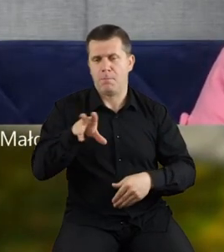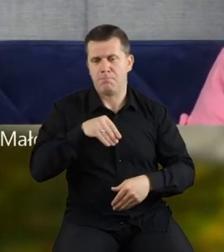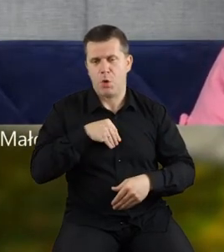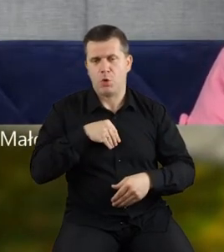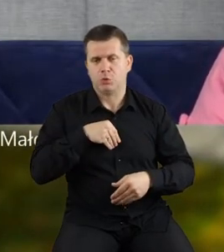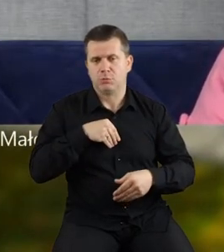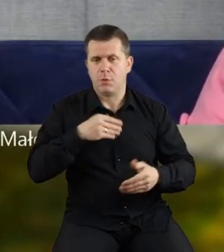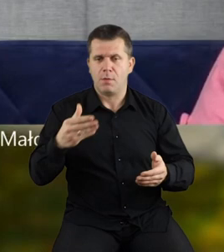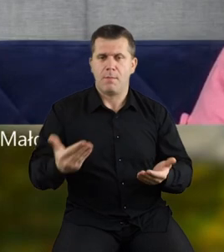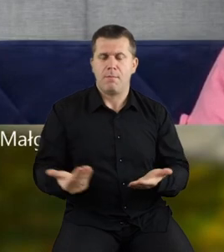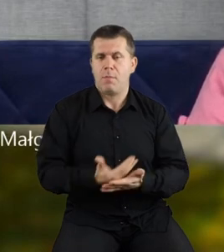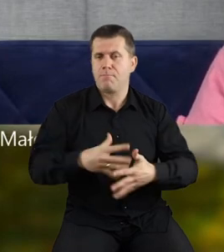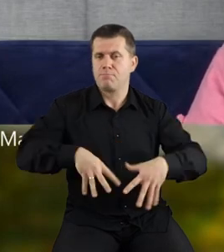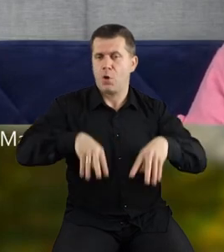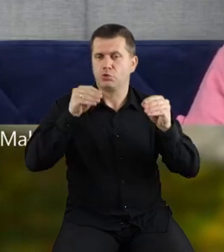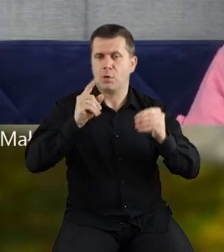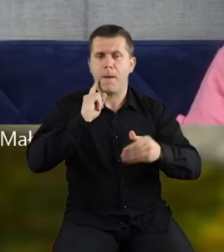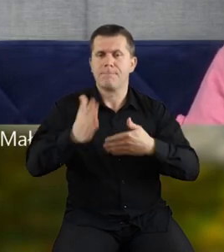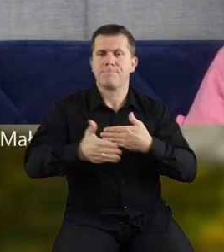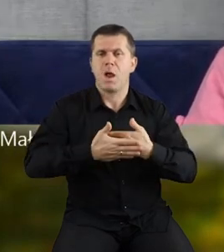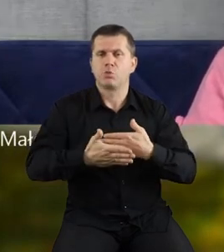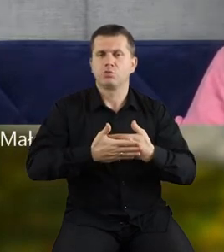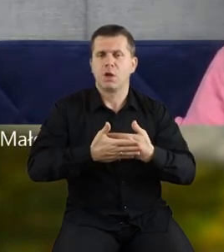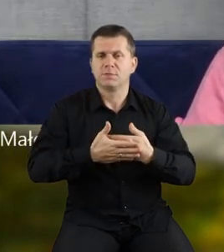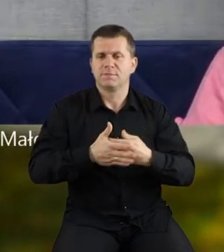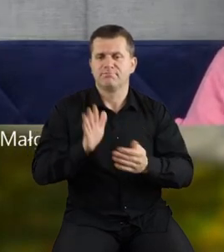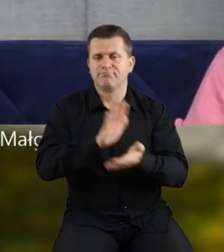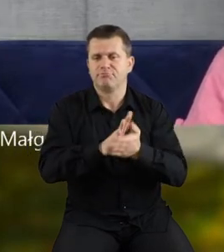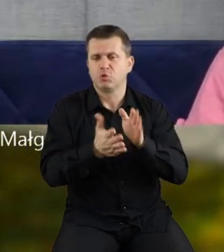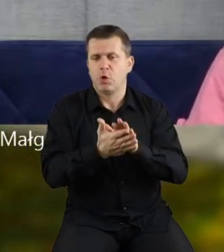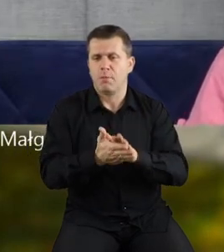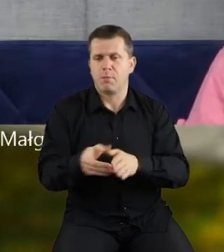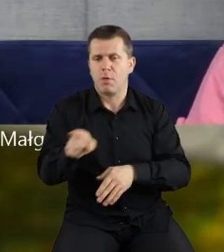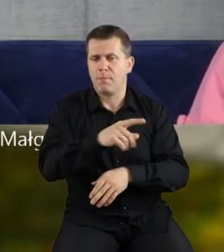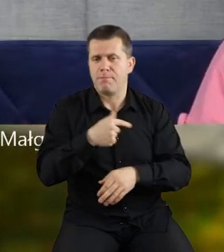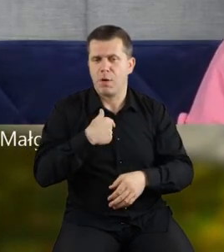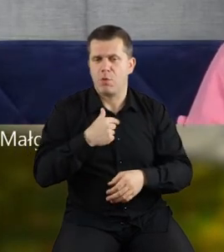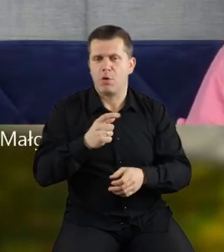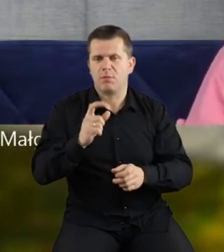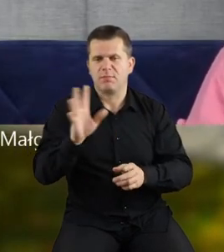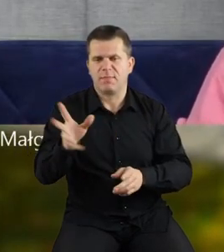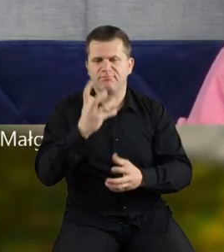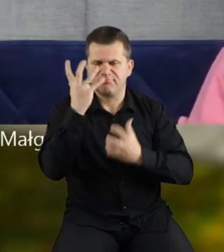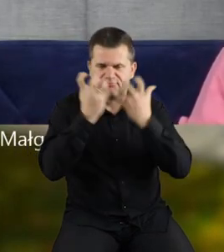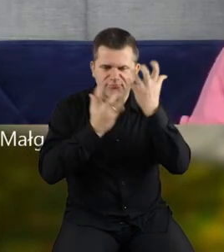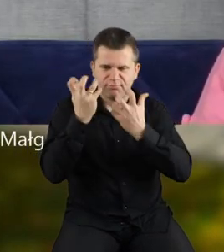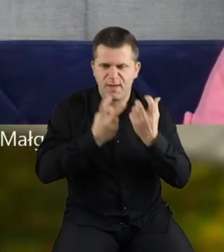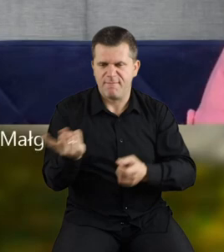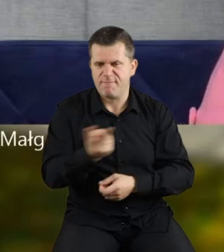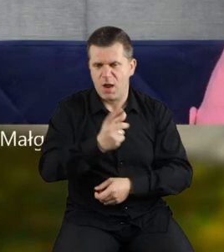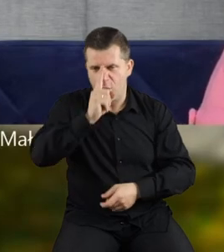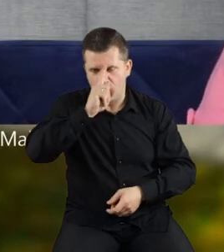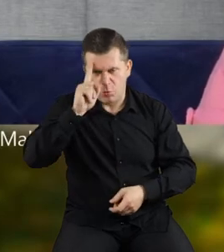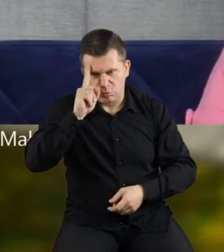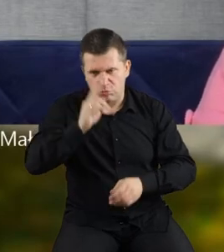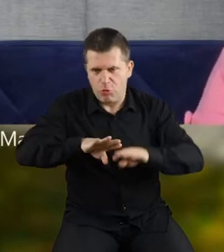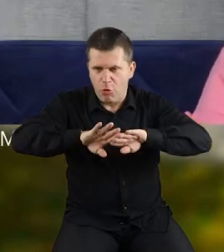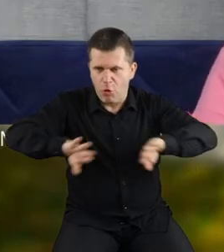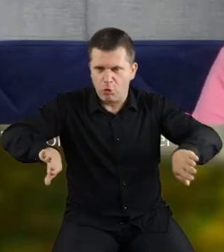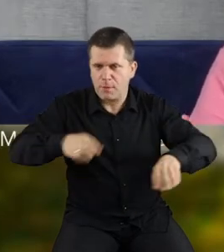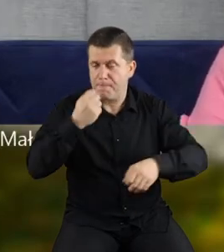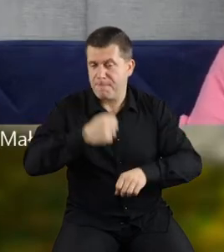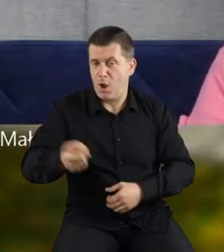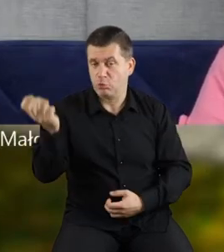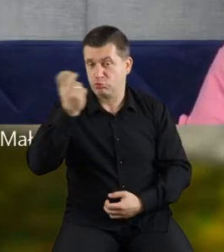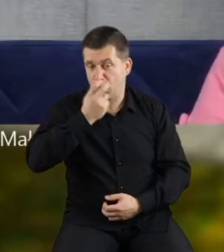tylko właściwie może być początek. Małżeństwo, tak, które z sobą tworzyło dwoje zgorzkniałych ludzi